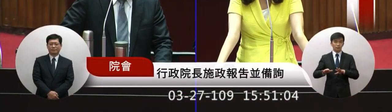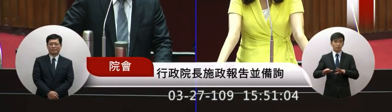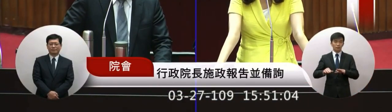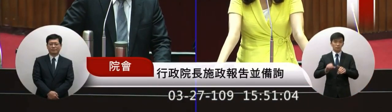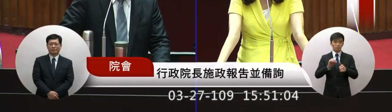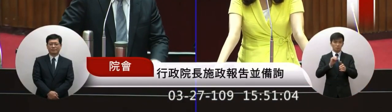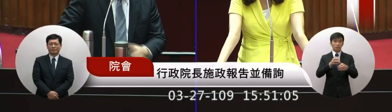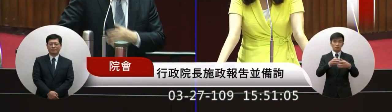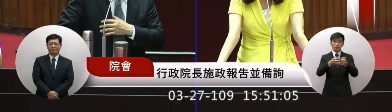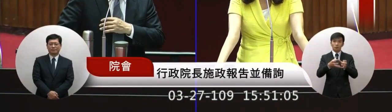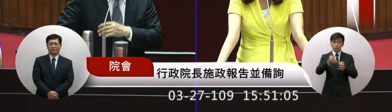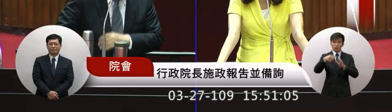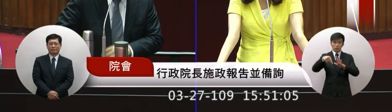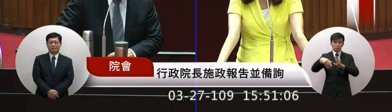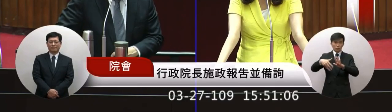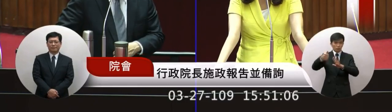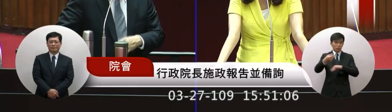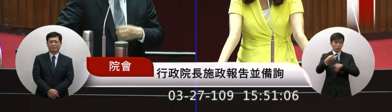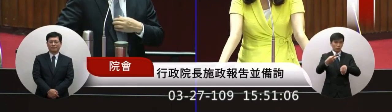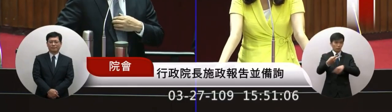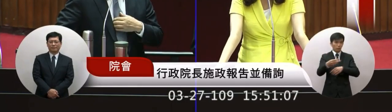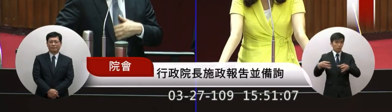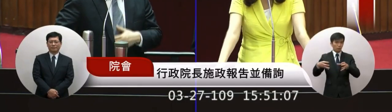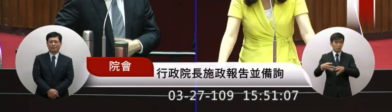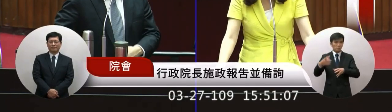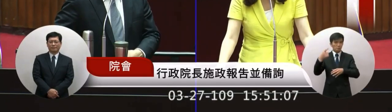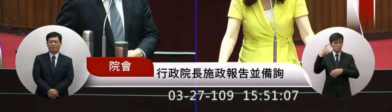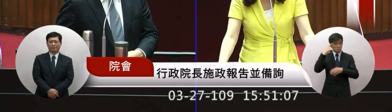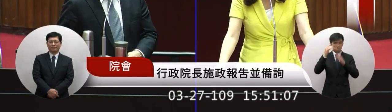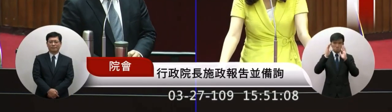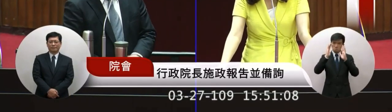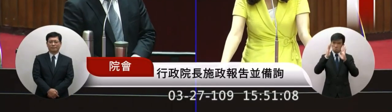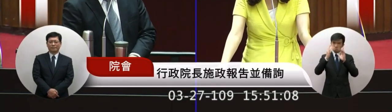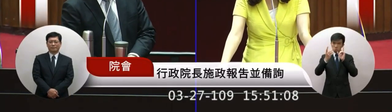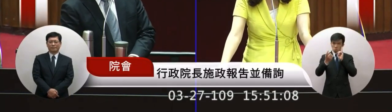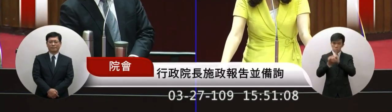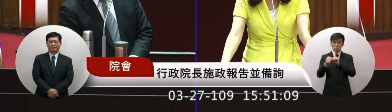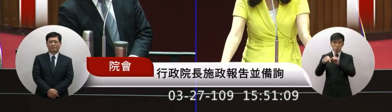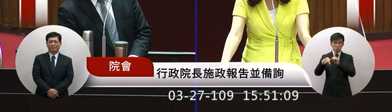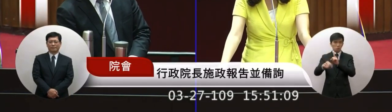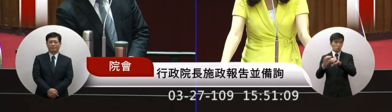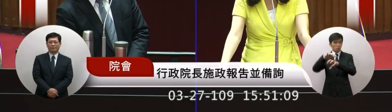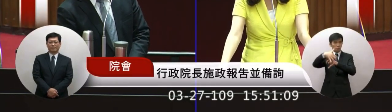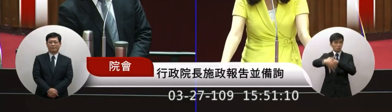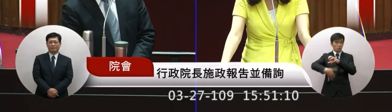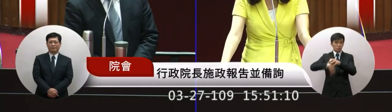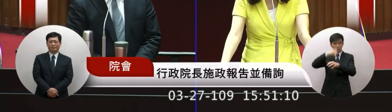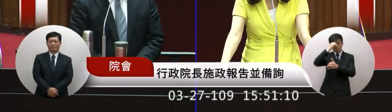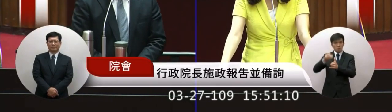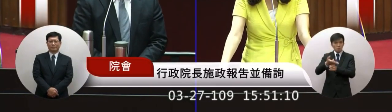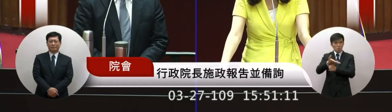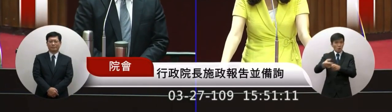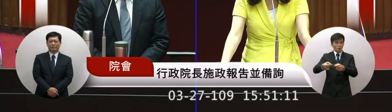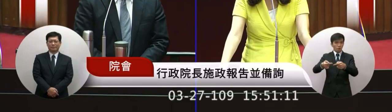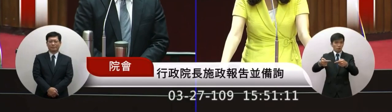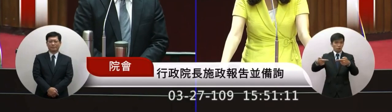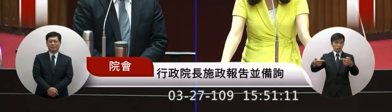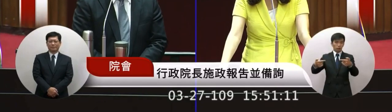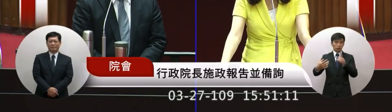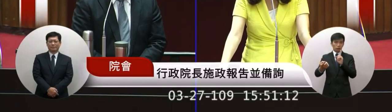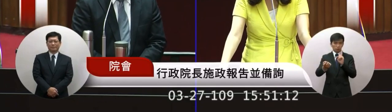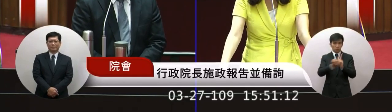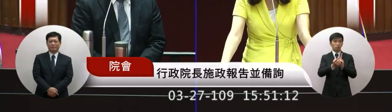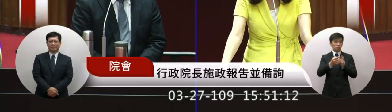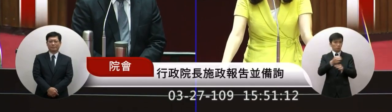部长跟这个院长啊一起来严肃的面对现在全球疫情的严峻对于经